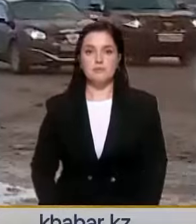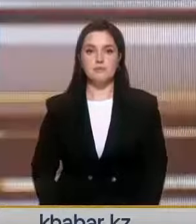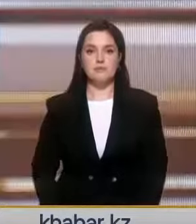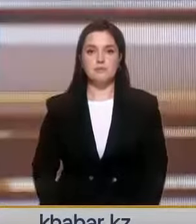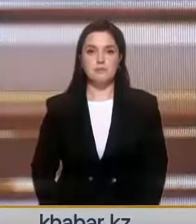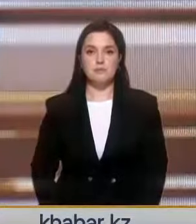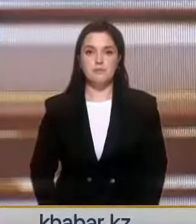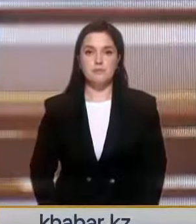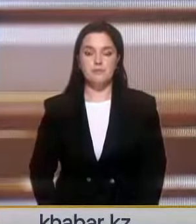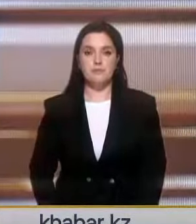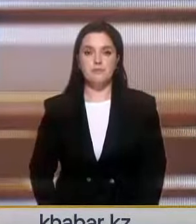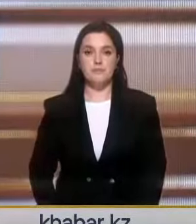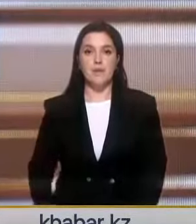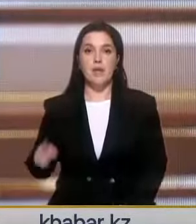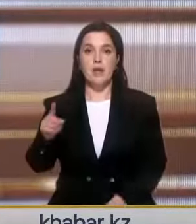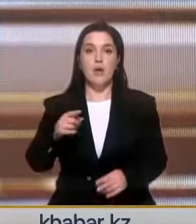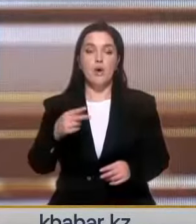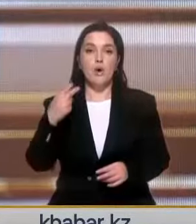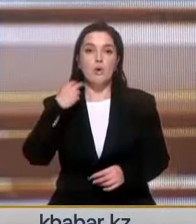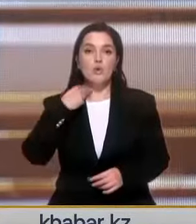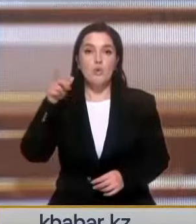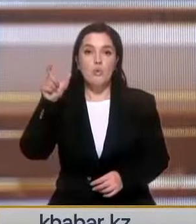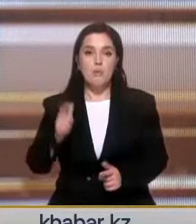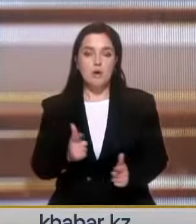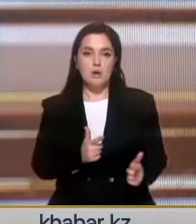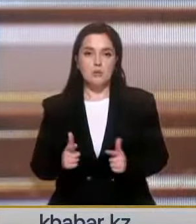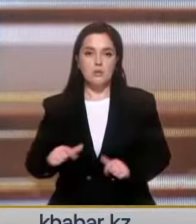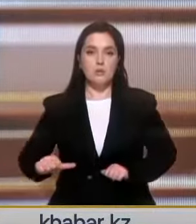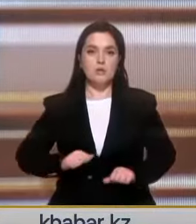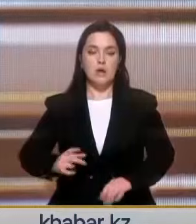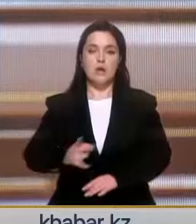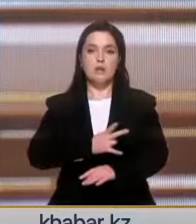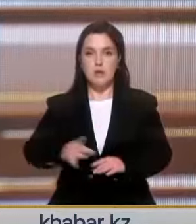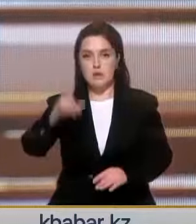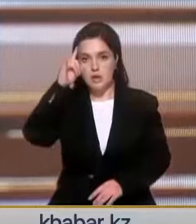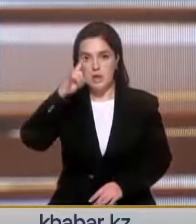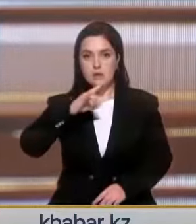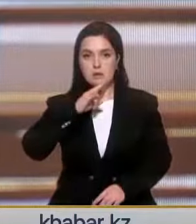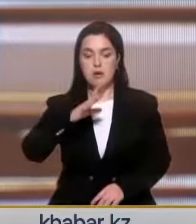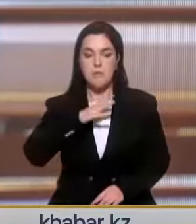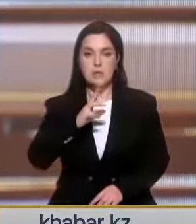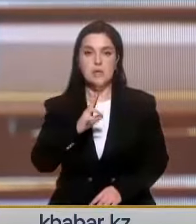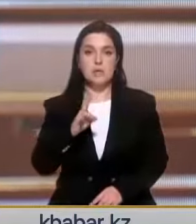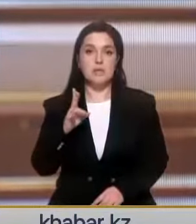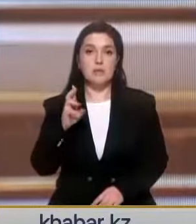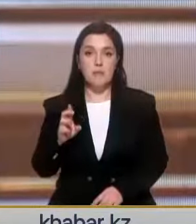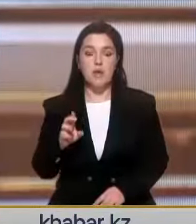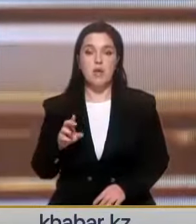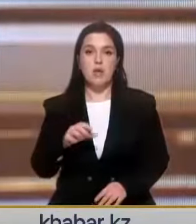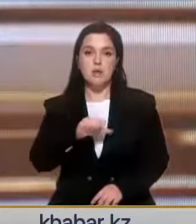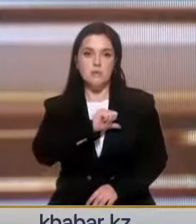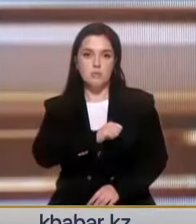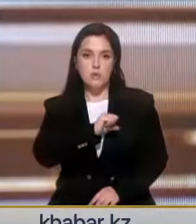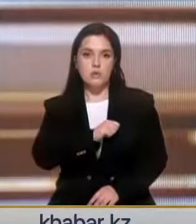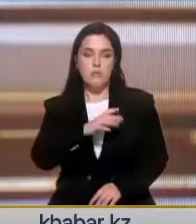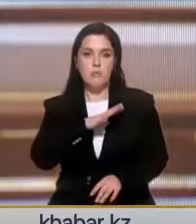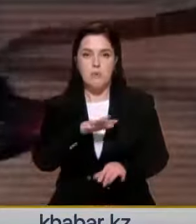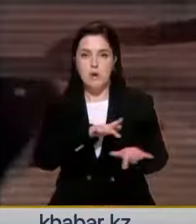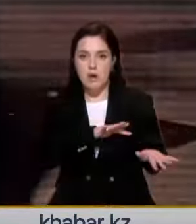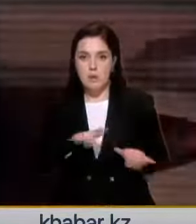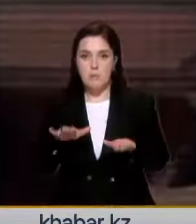безопасности заключённый готовил теракт в Казахстане об этом сообщили в комитете национальной безопасности спецслужбы провели операцию в